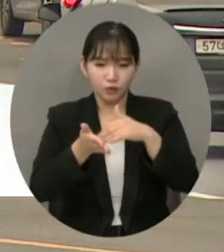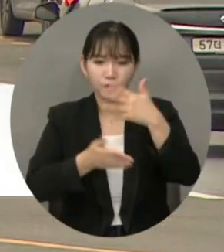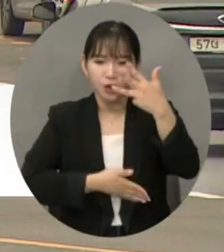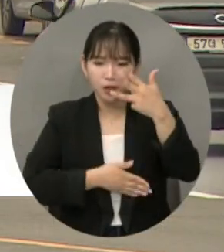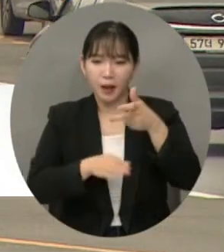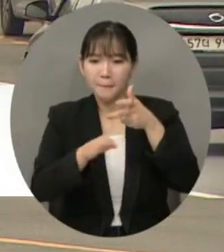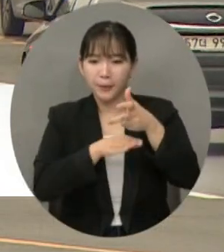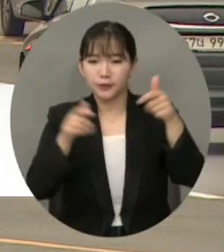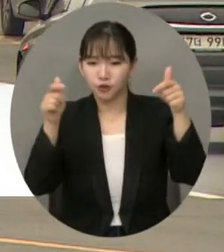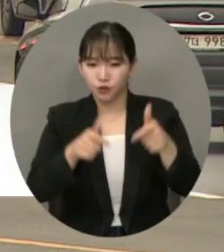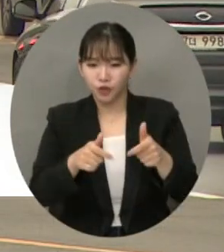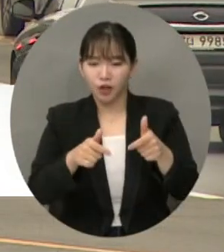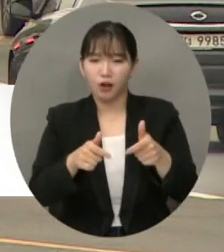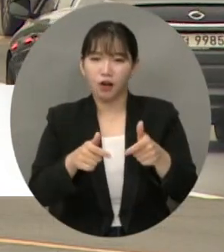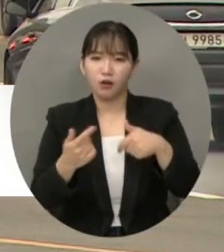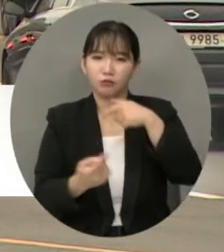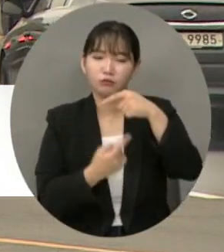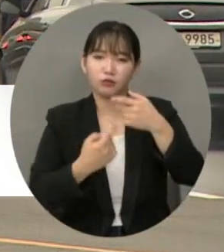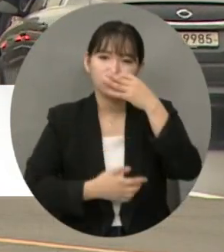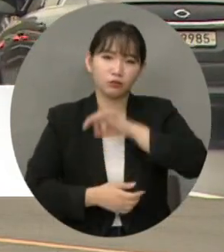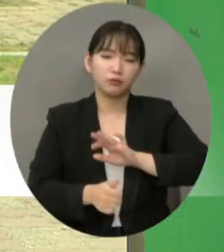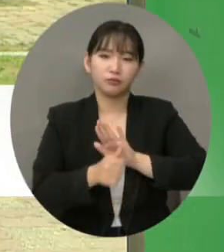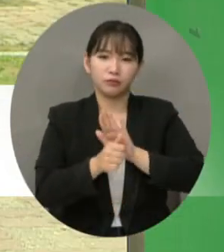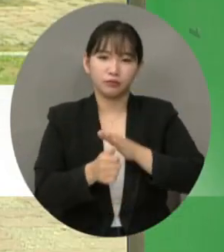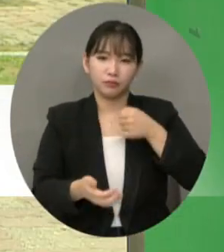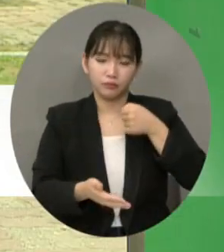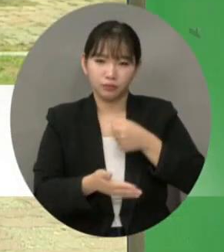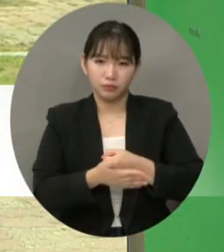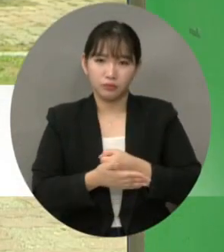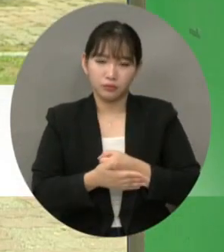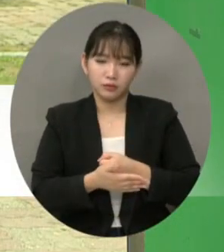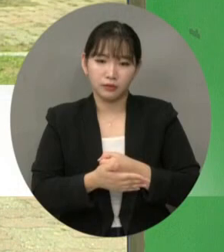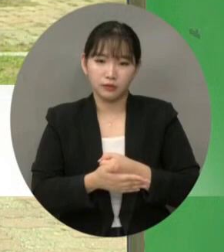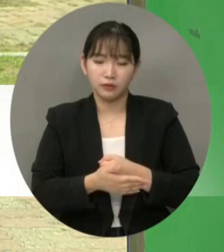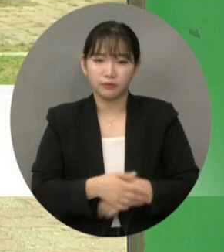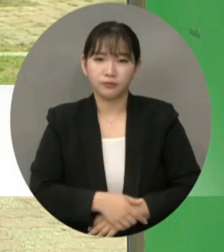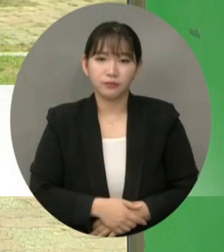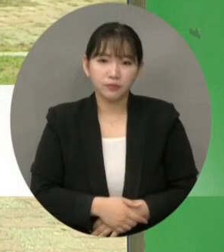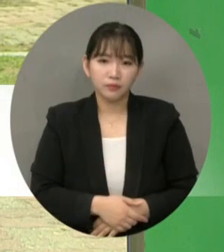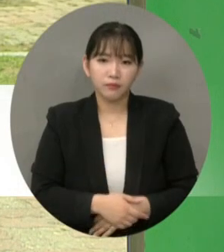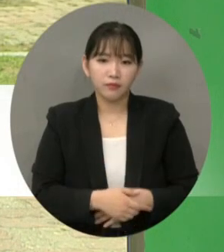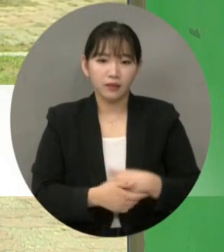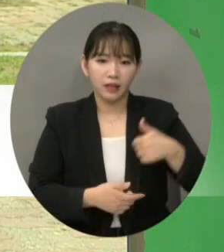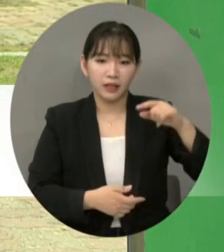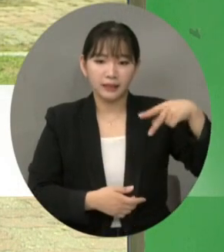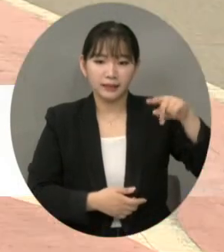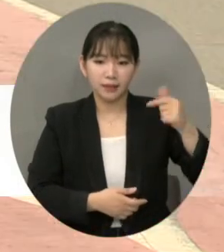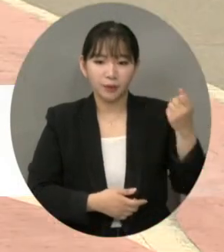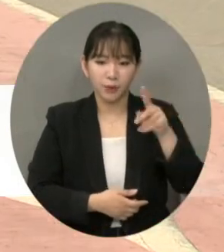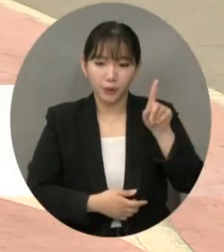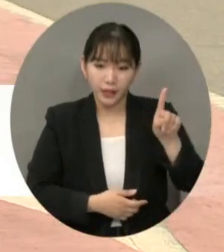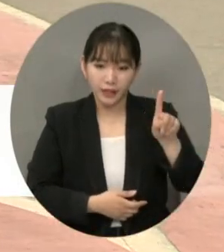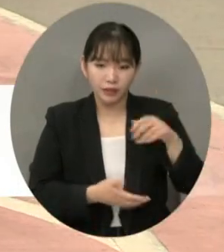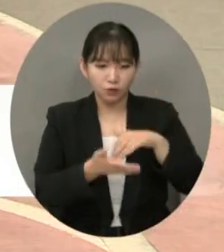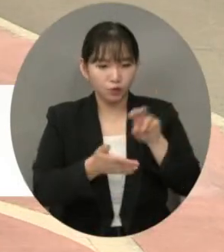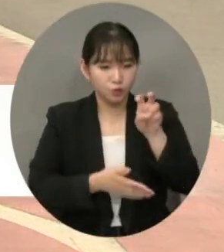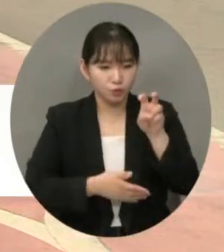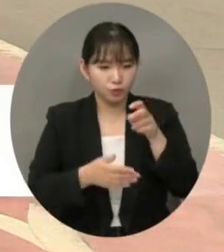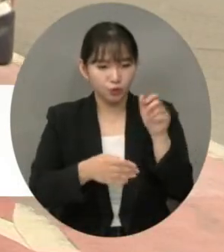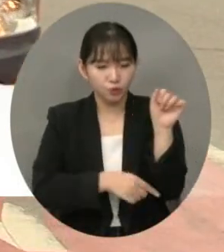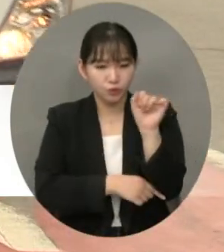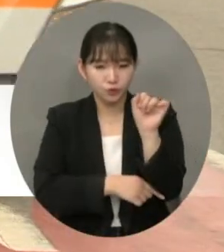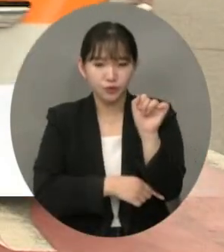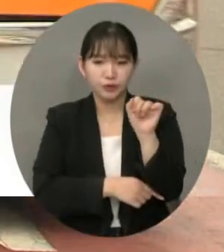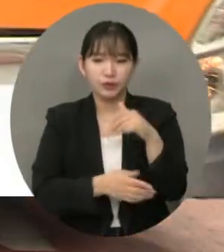감차해 운영 효율화를 도모하기로 했습니다. 주요 노선별 감차 현황은 간선 1번이 20대에서